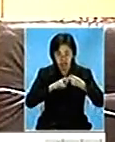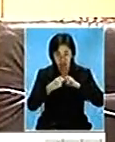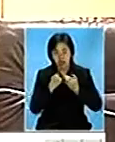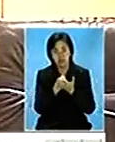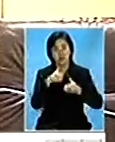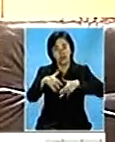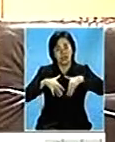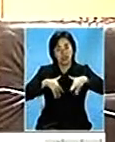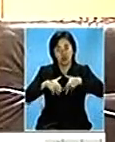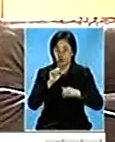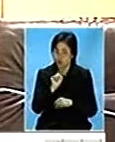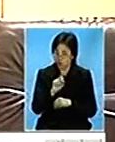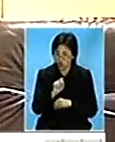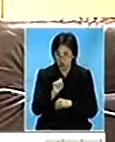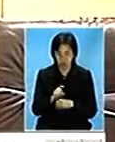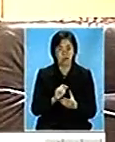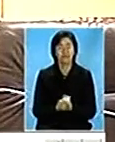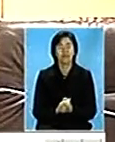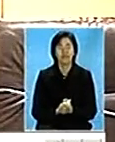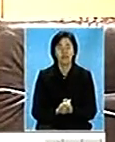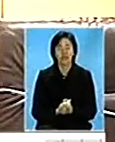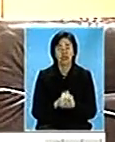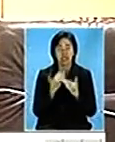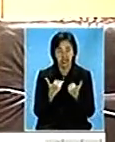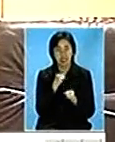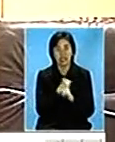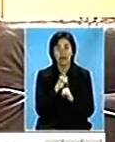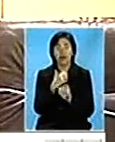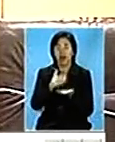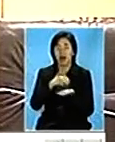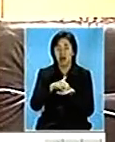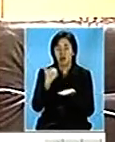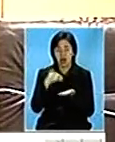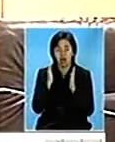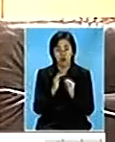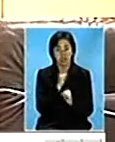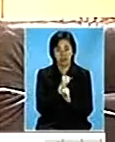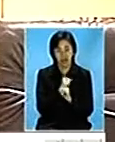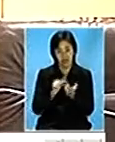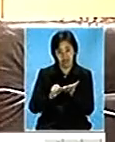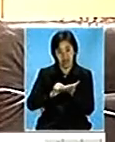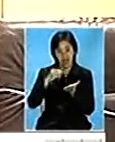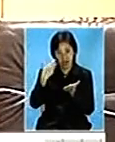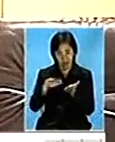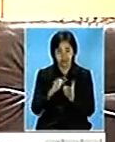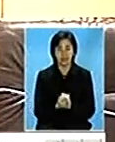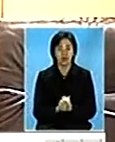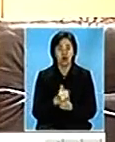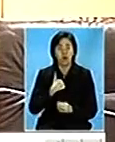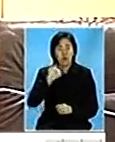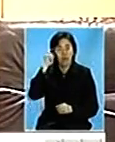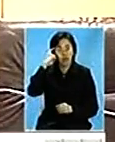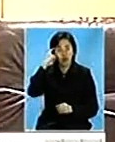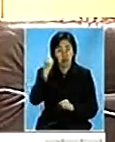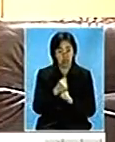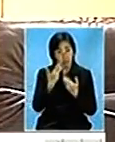นโดยด่วนแล้วซึ่งได้รับรายงานเบื้องต้นว่าเจ้าหน้าที่ได้ลงไปแก้ไขแล้วซึ่งไม่ทราบว่าขณะนี้เ